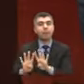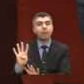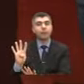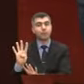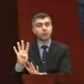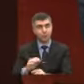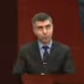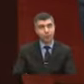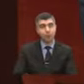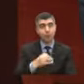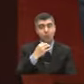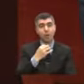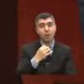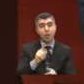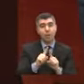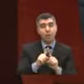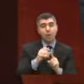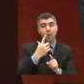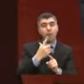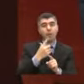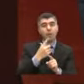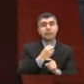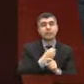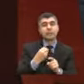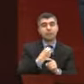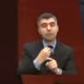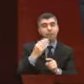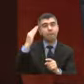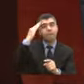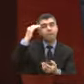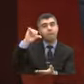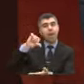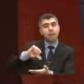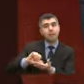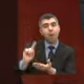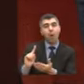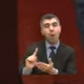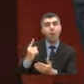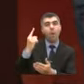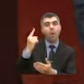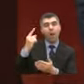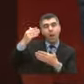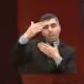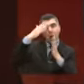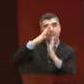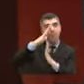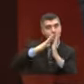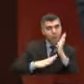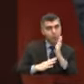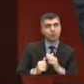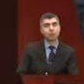الاستشفائي الجامعي حسن الثاني فاس كان هو الاول مصنفا في على المستوى المغربي الوطني، والعاشر على